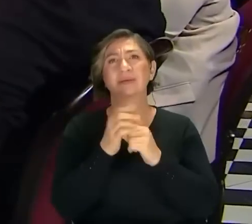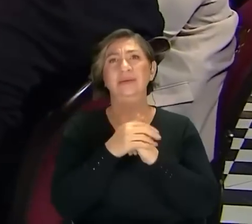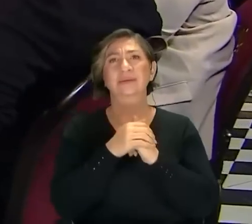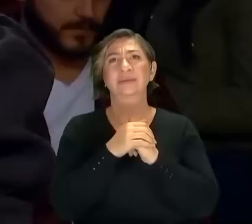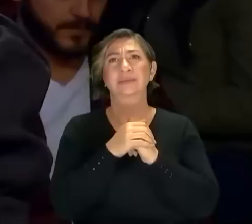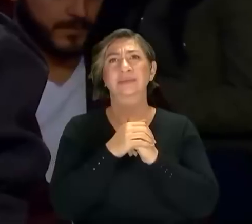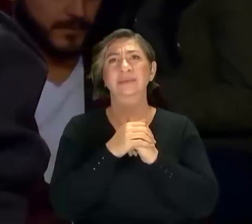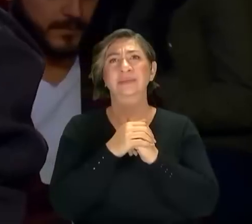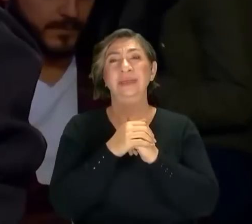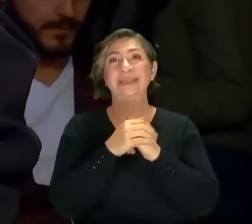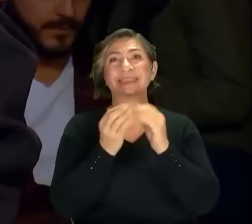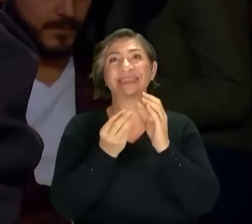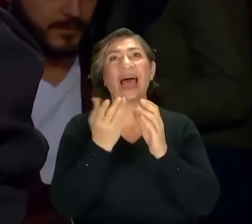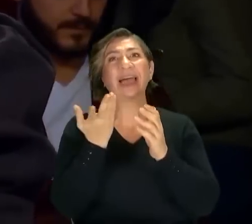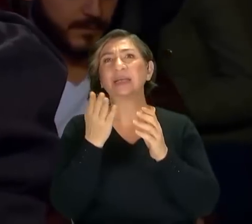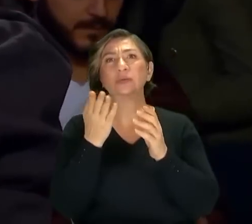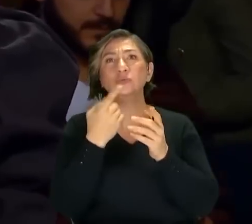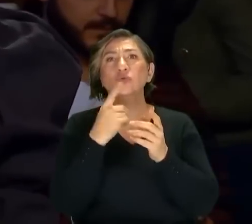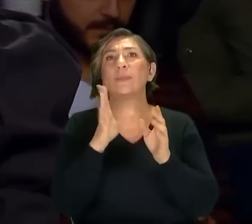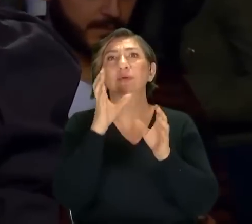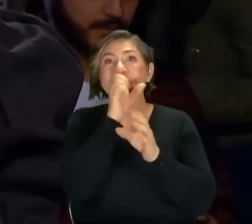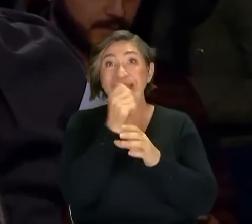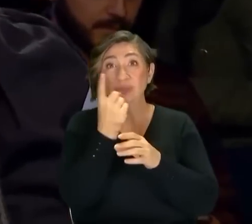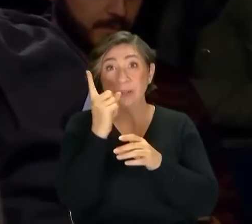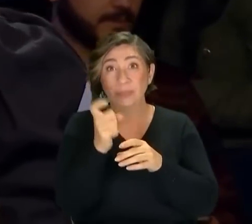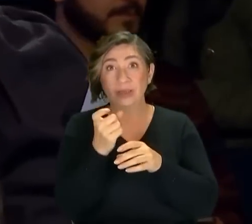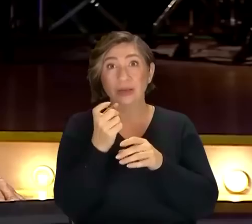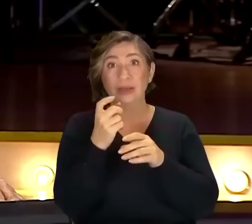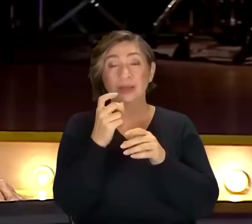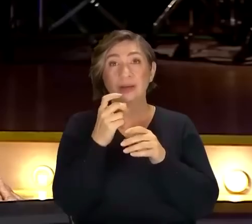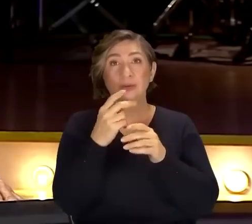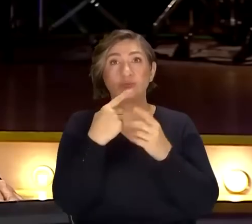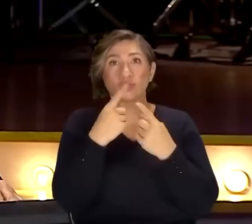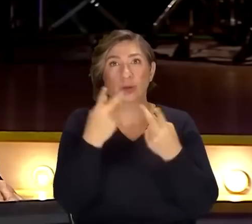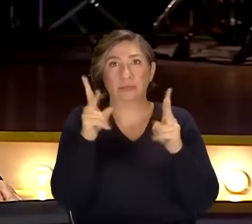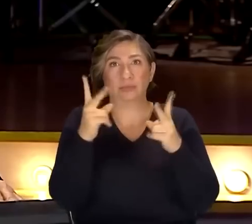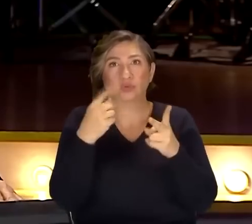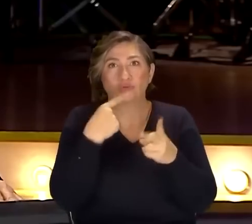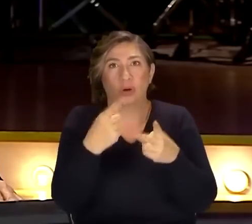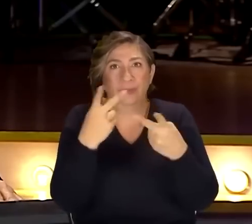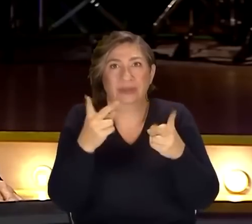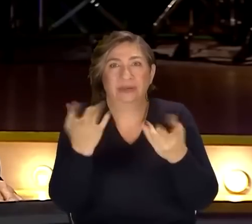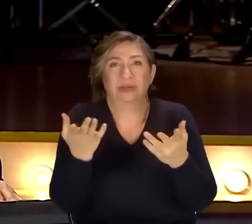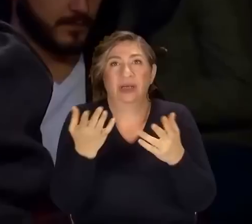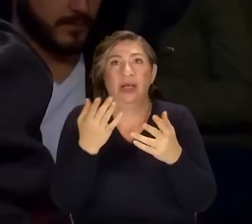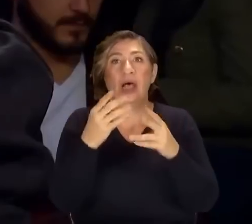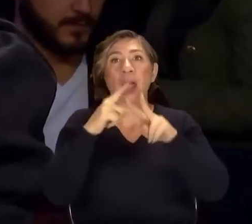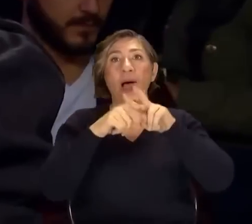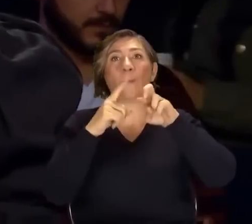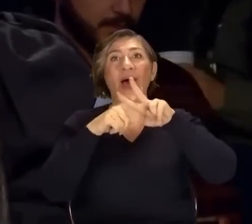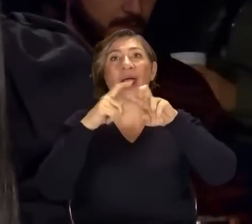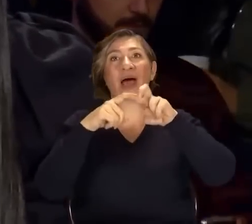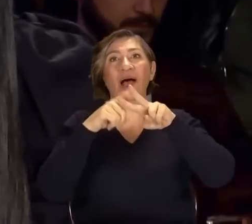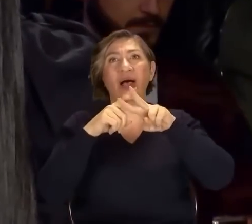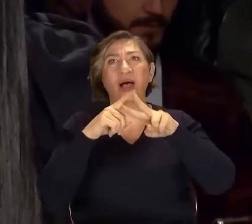gündüz mı? Gündüz kuşağı. Hangi program? Niye söylemiyorsun? Gizli bir şey mi? Ya, yok bir söyleyelim. Niye söylemiyorsunuz kanalın adını ya? Apara'da günaydın